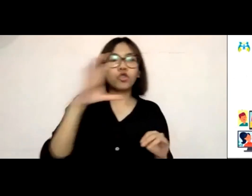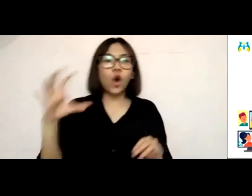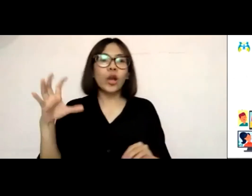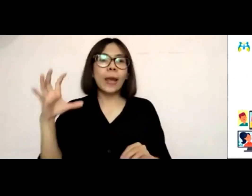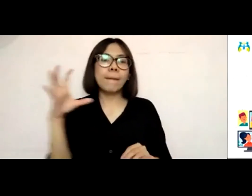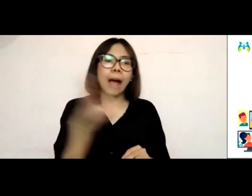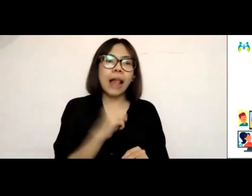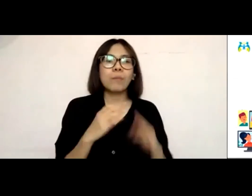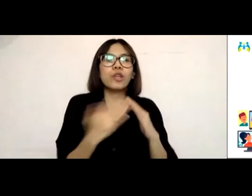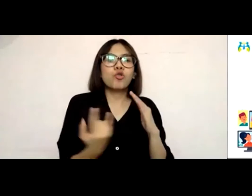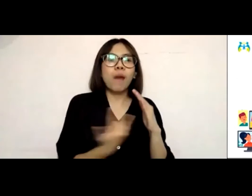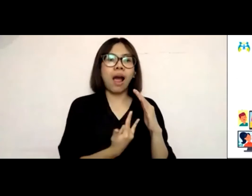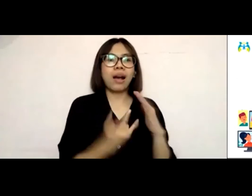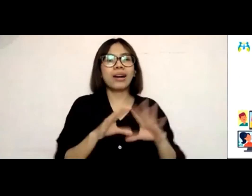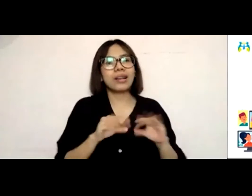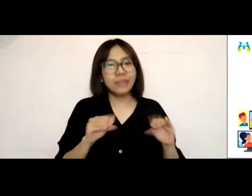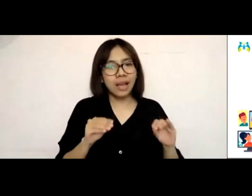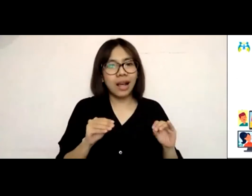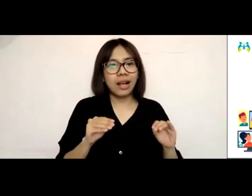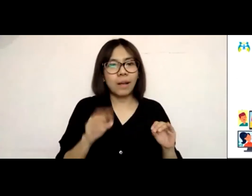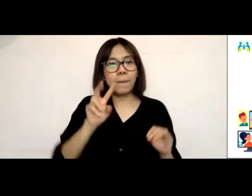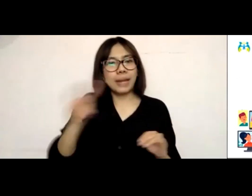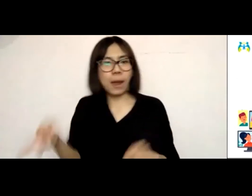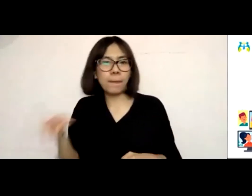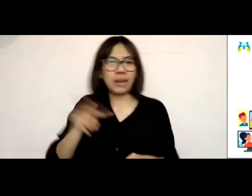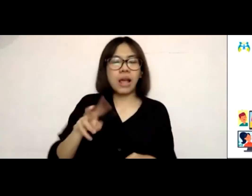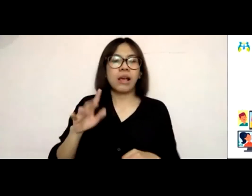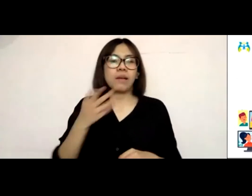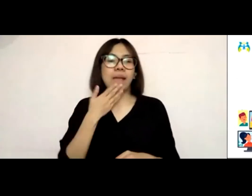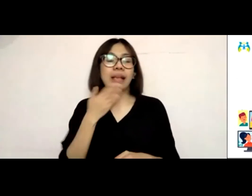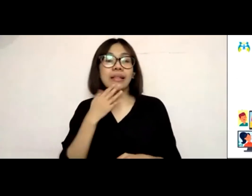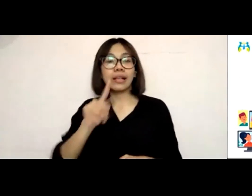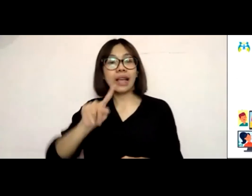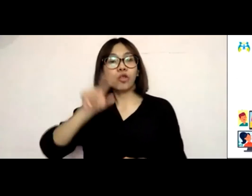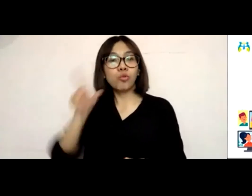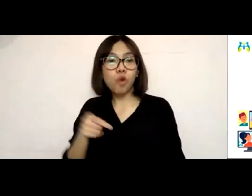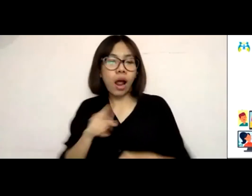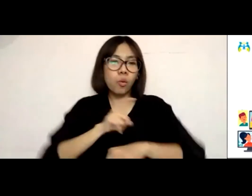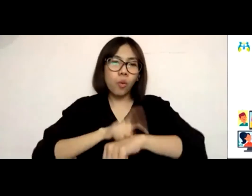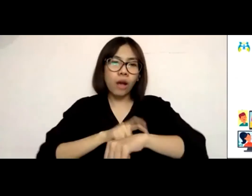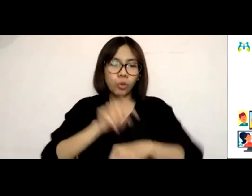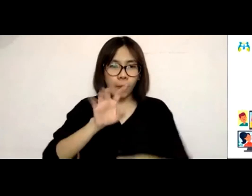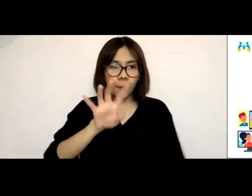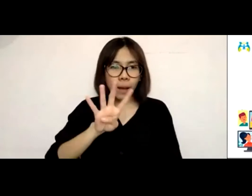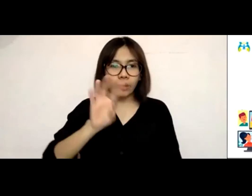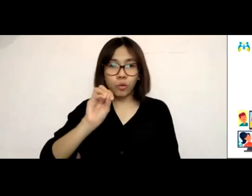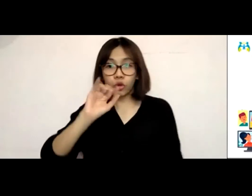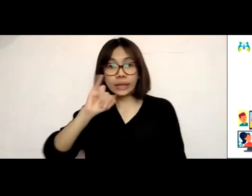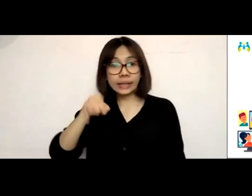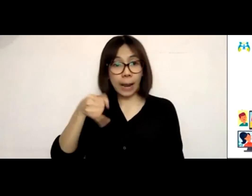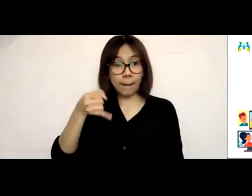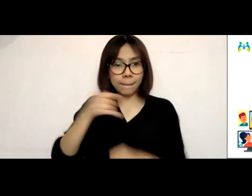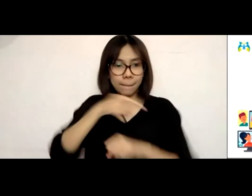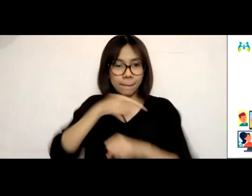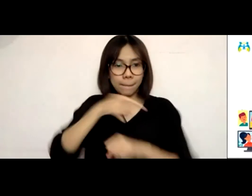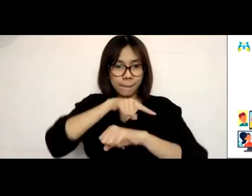penjualan. Jadi mereka hanya 40 jam sebulan ke kantor, sisanya mereka bisa kerja dari rumah. Dan